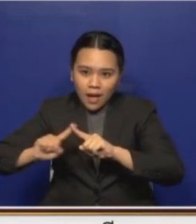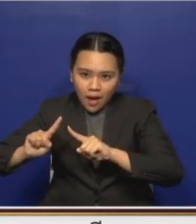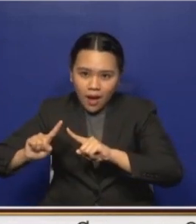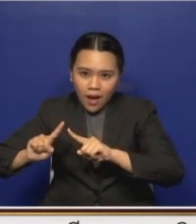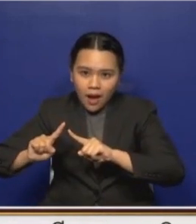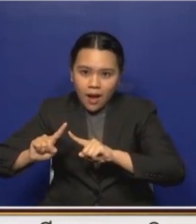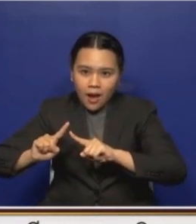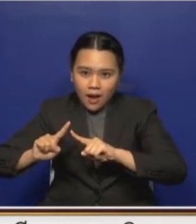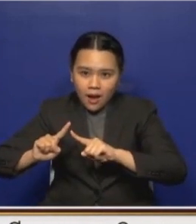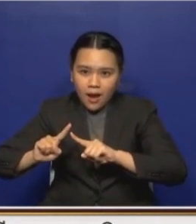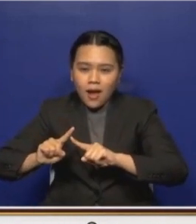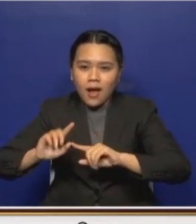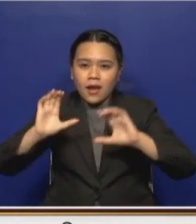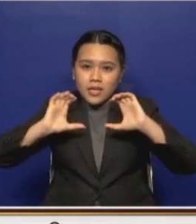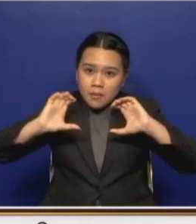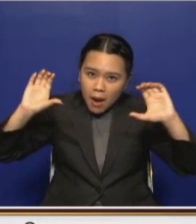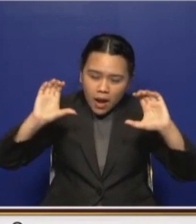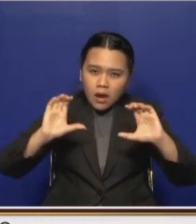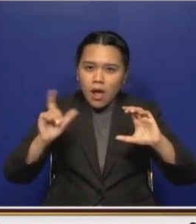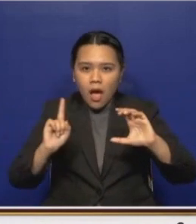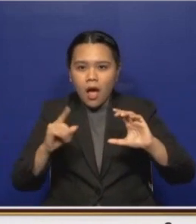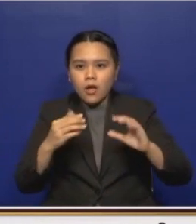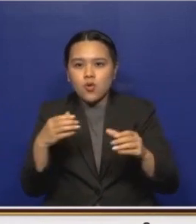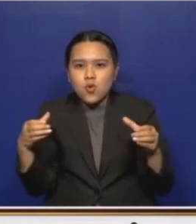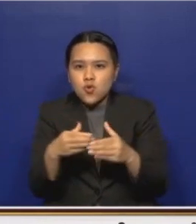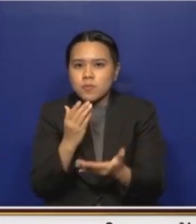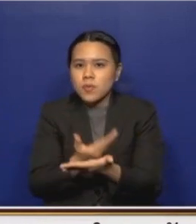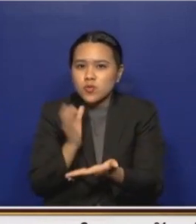เป็นหัวหน้าทีมเศรษฐกิจฮะค่าครองชีพมันต้องลดฮะ